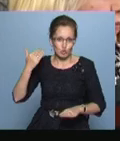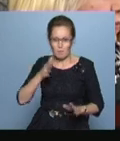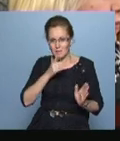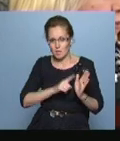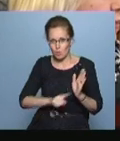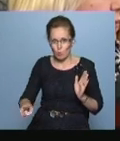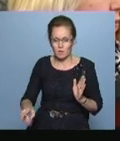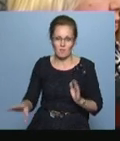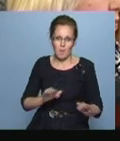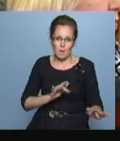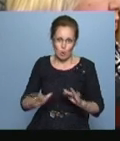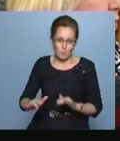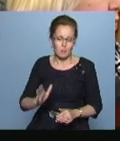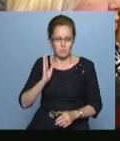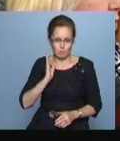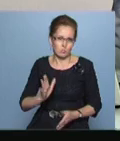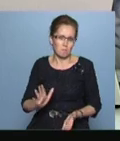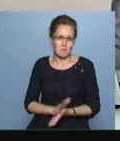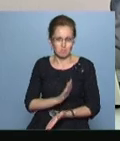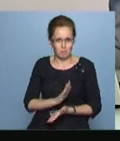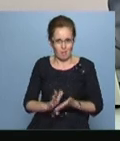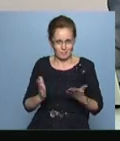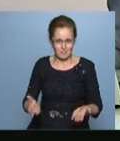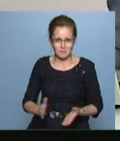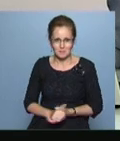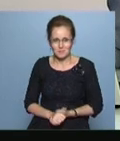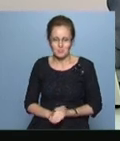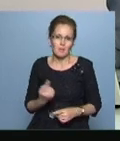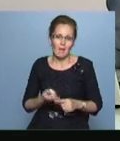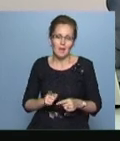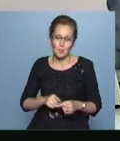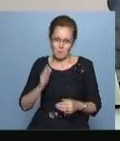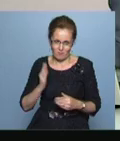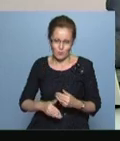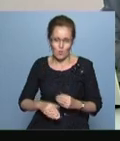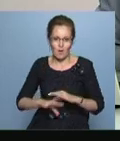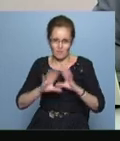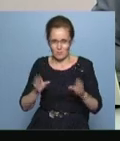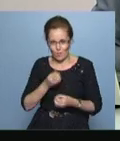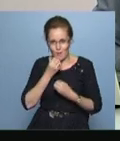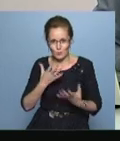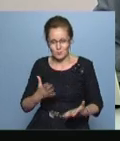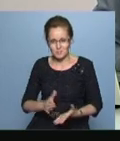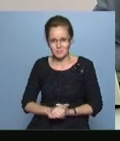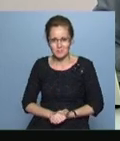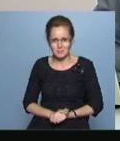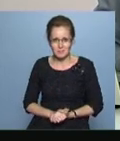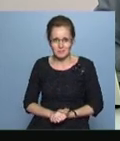все мероприятия лаборатории бесплатный. На этом у меня все. Удачного вам дня и до свидания.